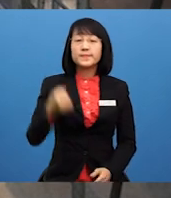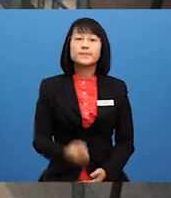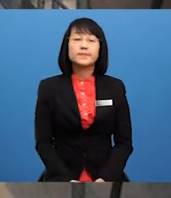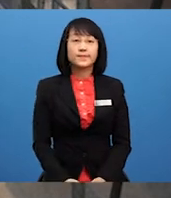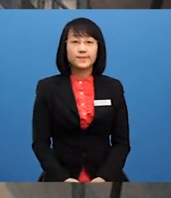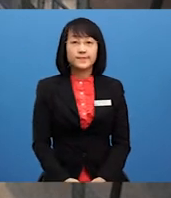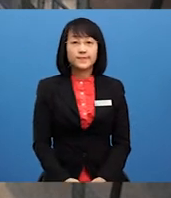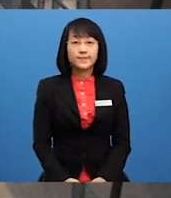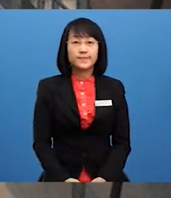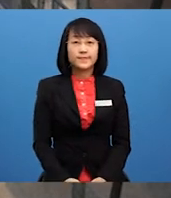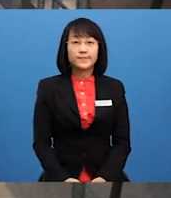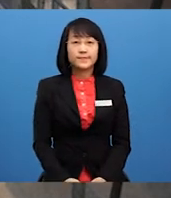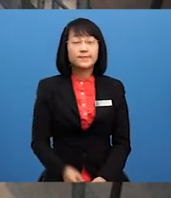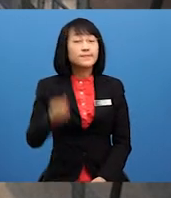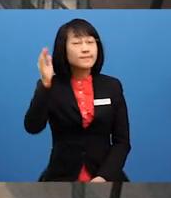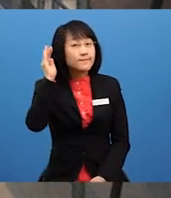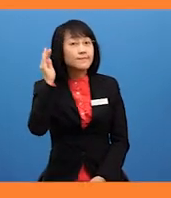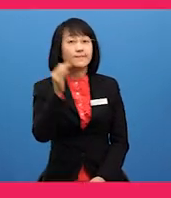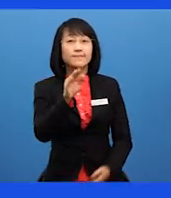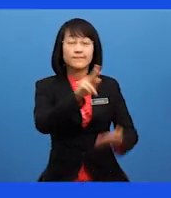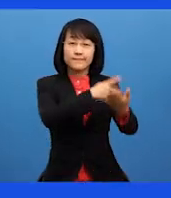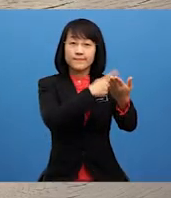sediakan. Hayatilah pantun ini.